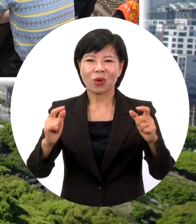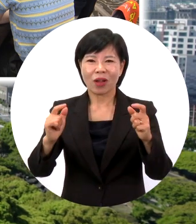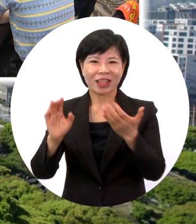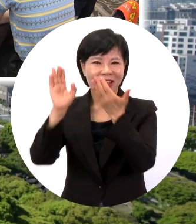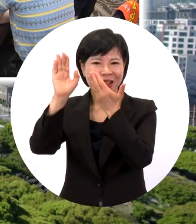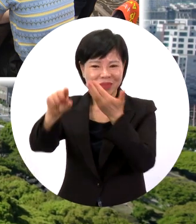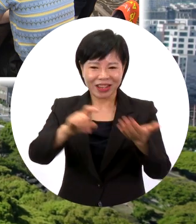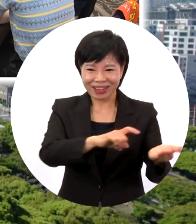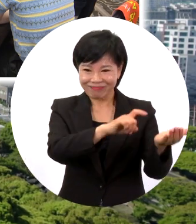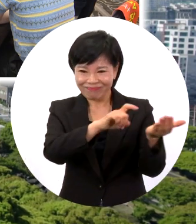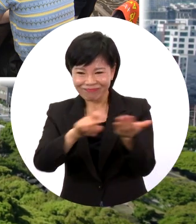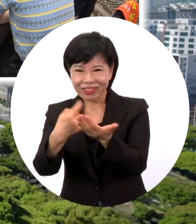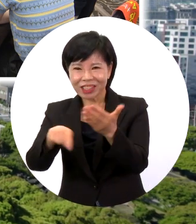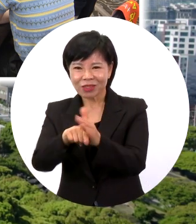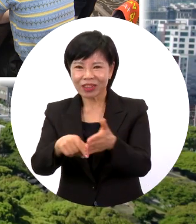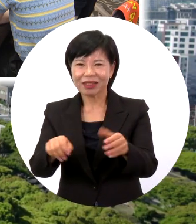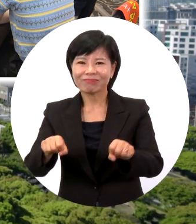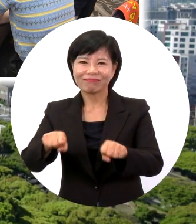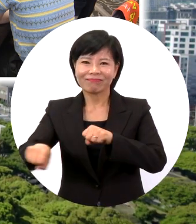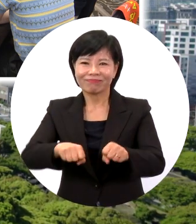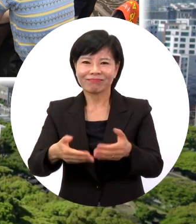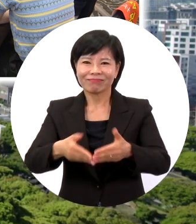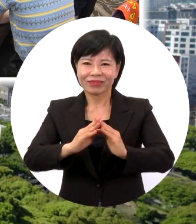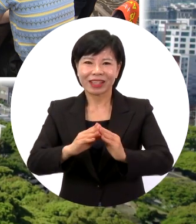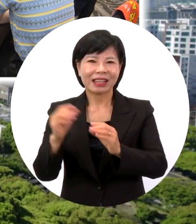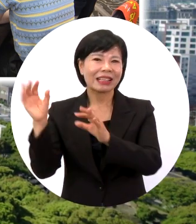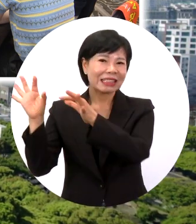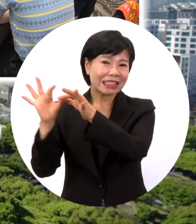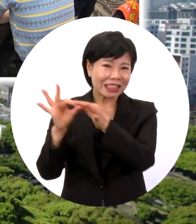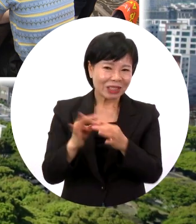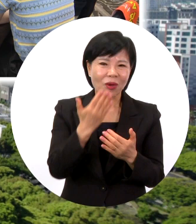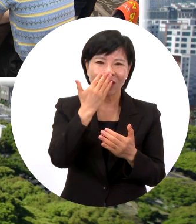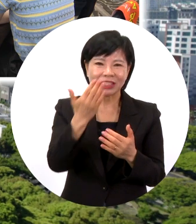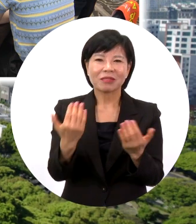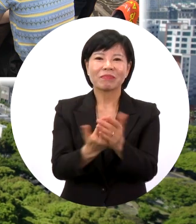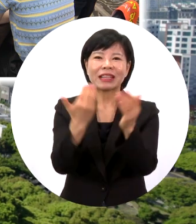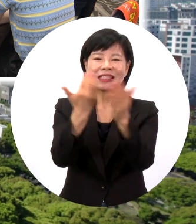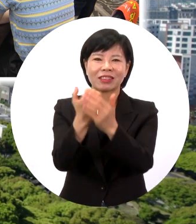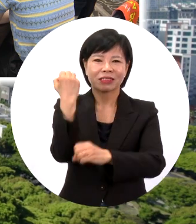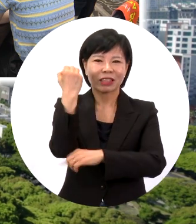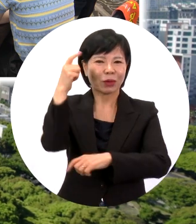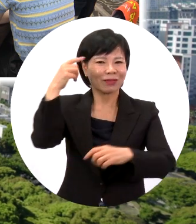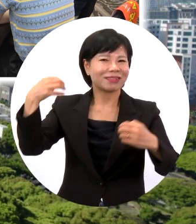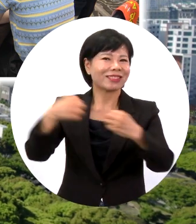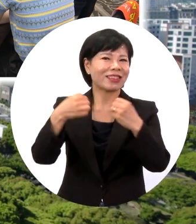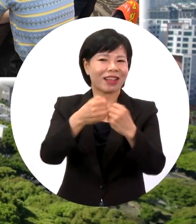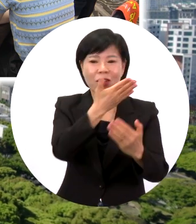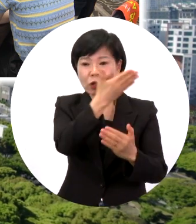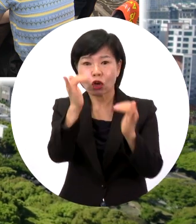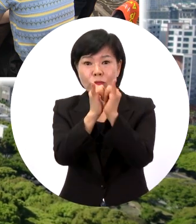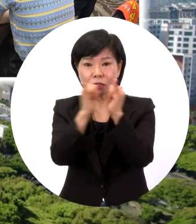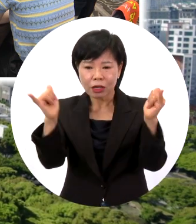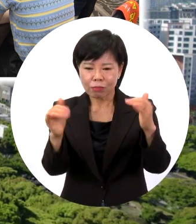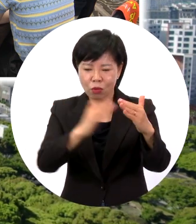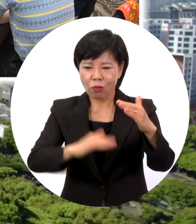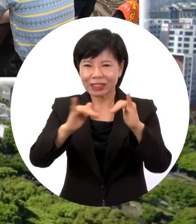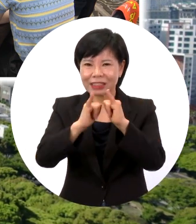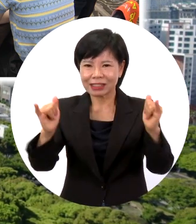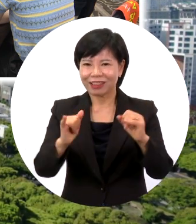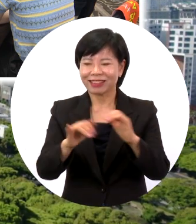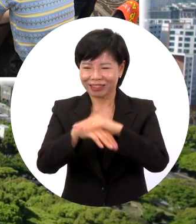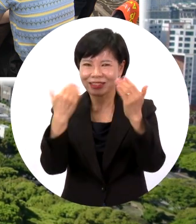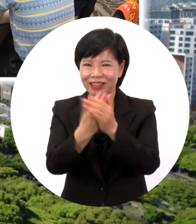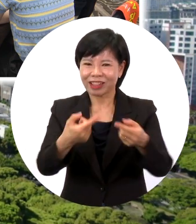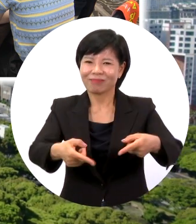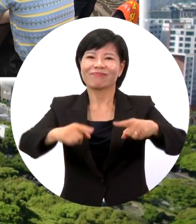제주의 미래를 이끌기 위해 수립 중인 제주 지속가능 발전 기본 전략에 젊은 공직자들의 혁신 아이디어를 담기로